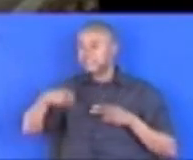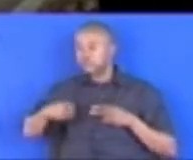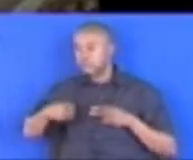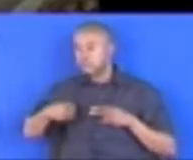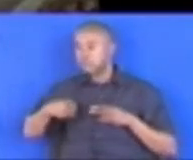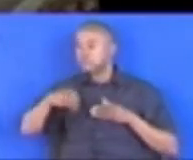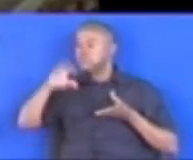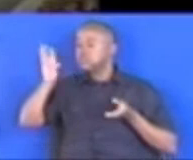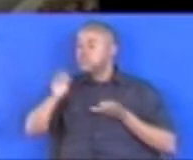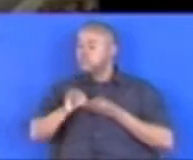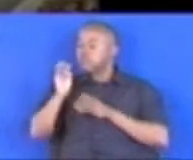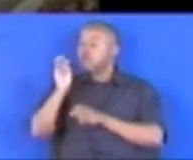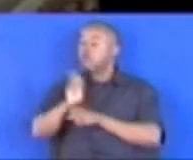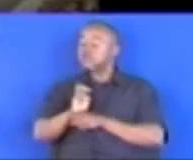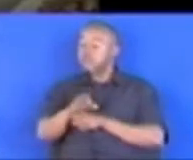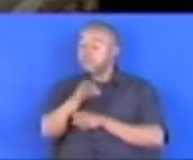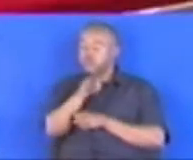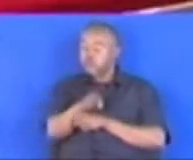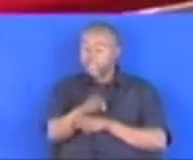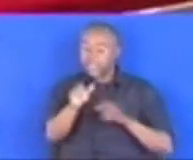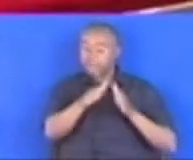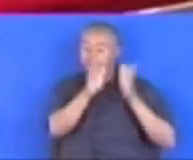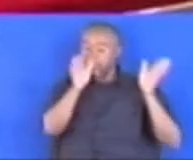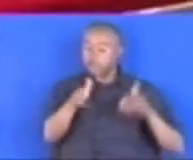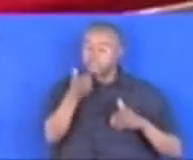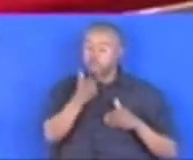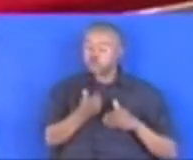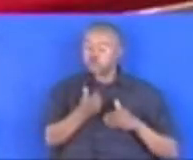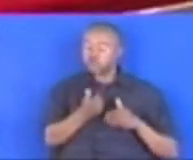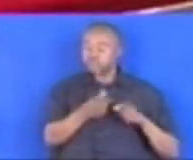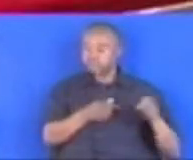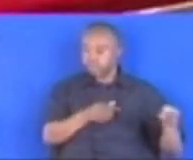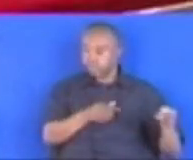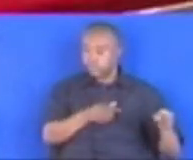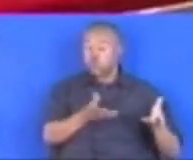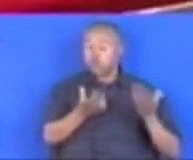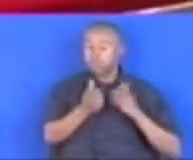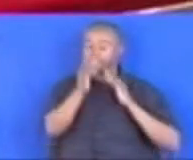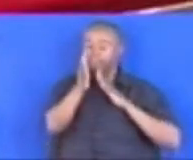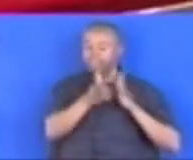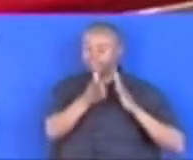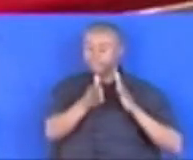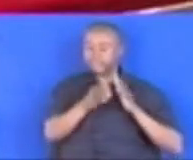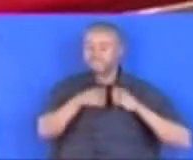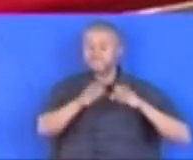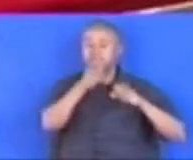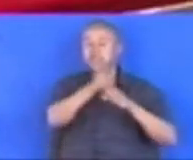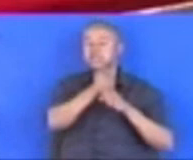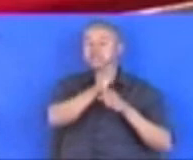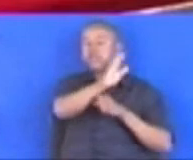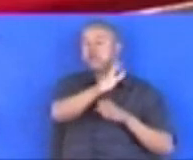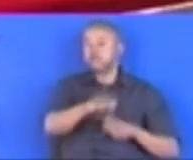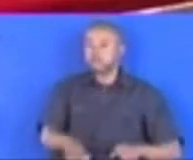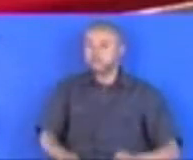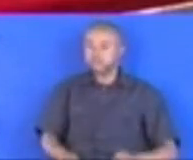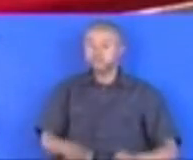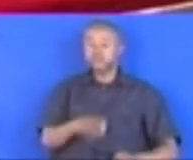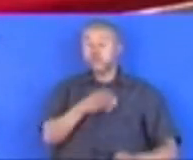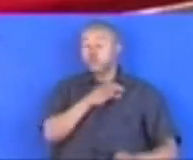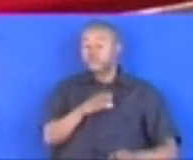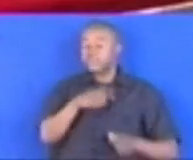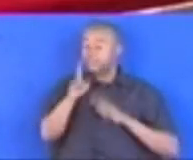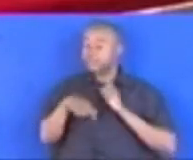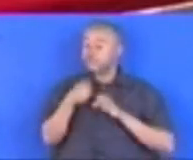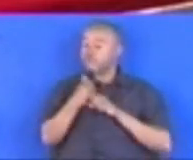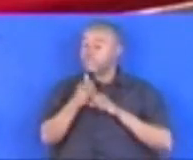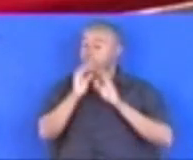jumla ya wasimamizi wa madawati shuleni 360 wameweza kuandaliwa na kufanya kazi hii. Aidha, wizara imeendelea kufanya kampeni